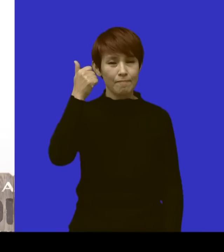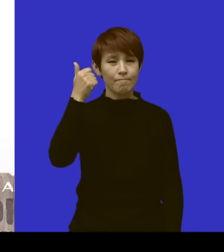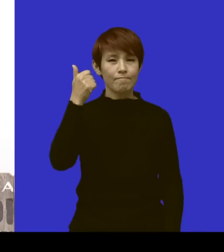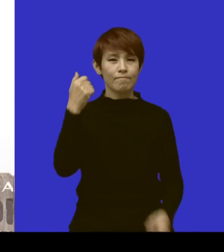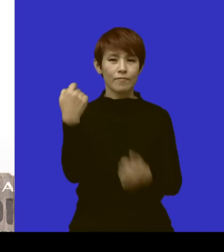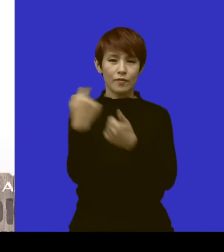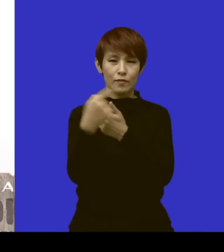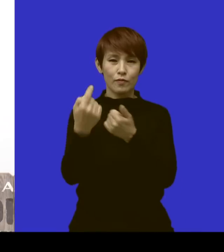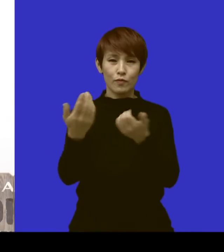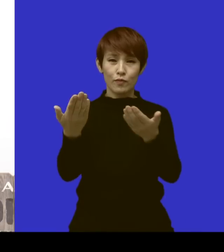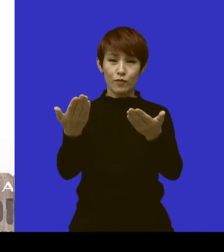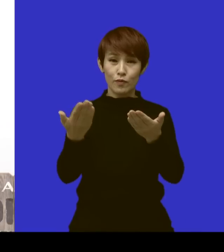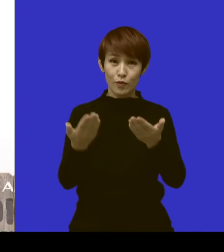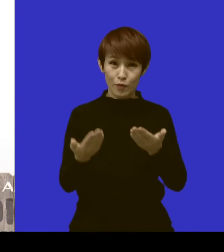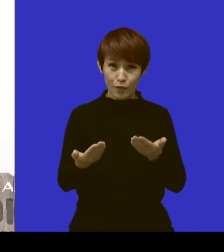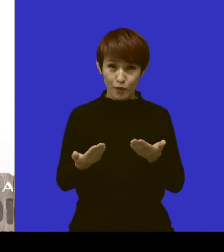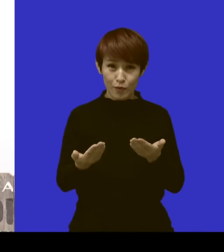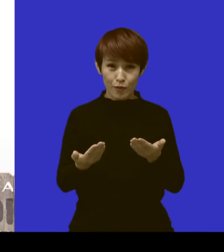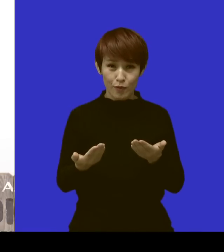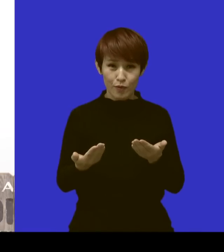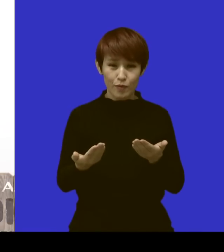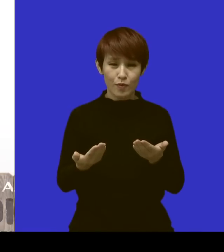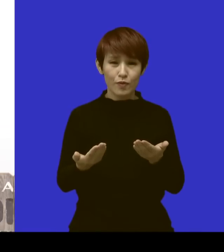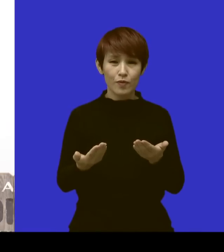그런 말씀 중에